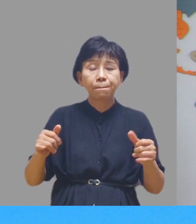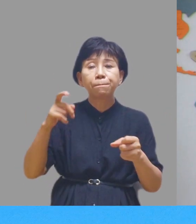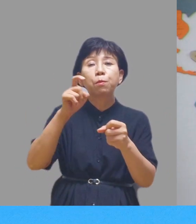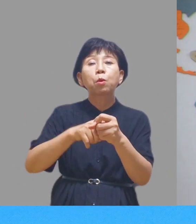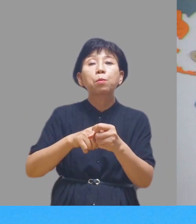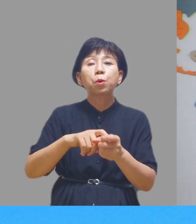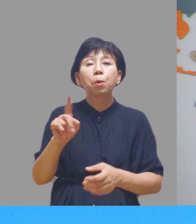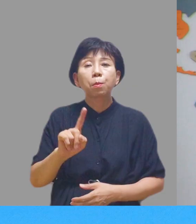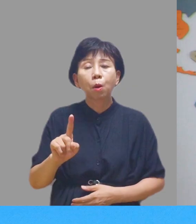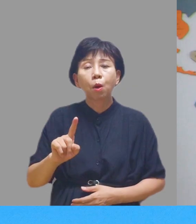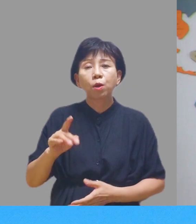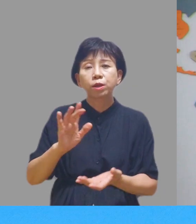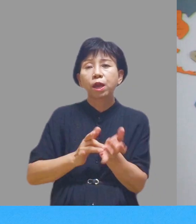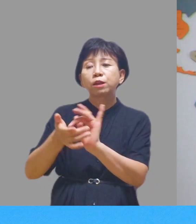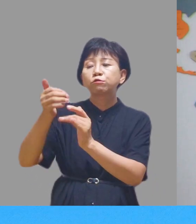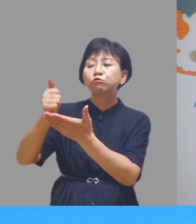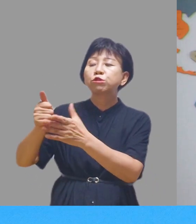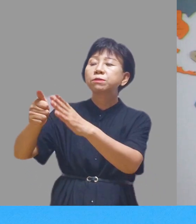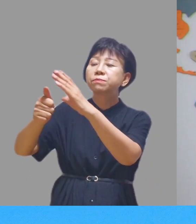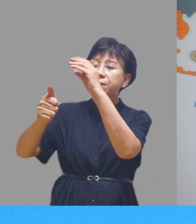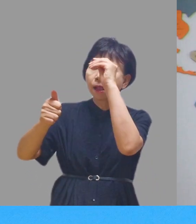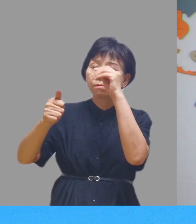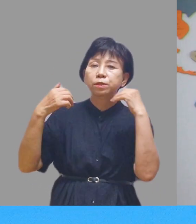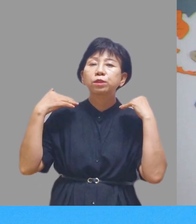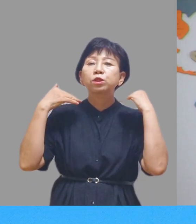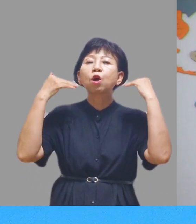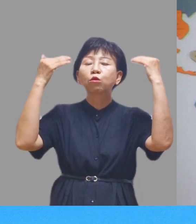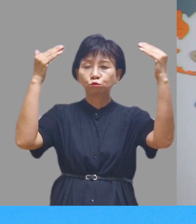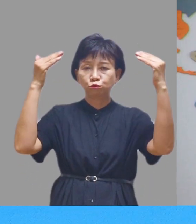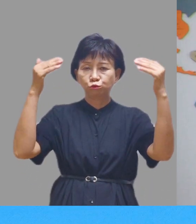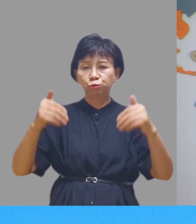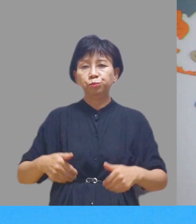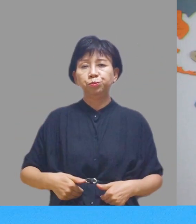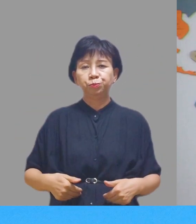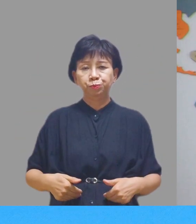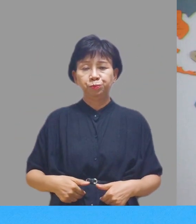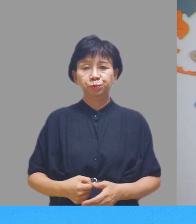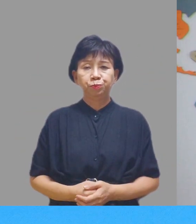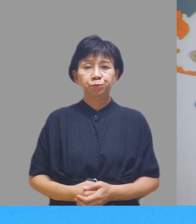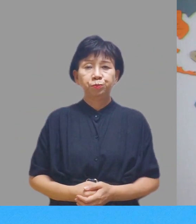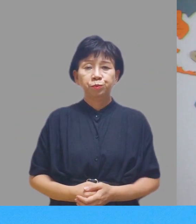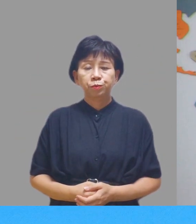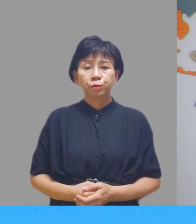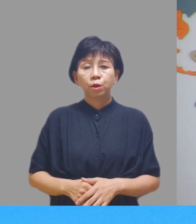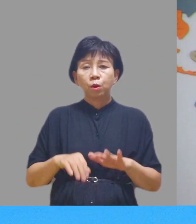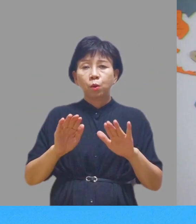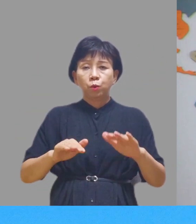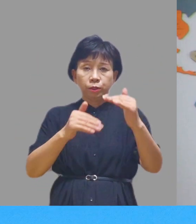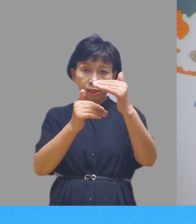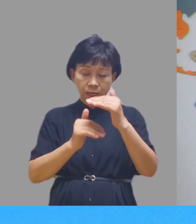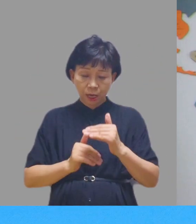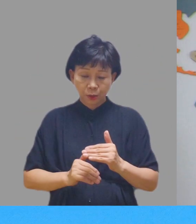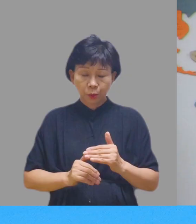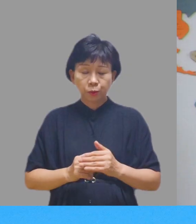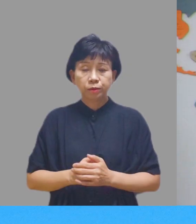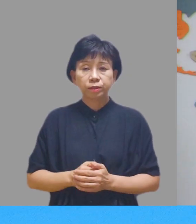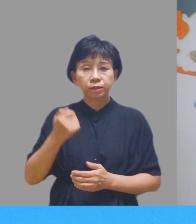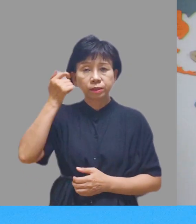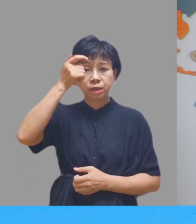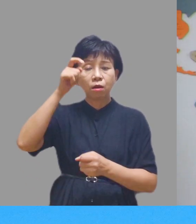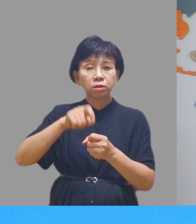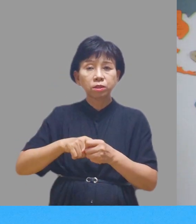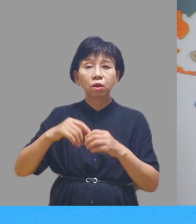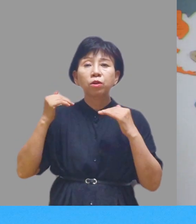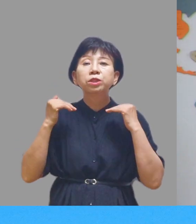닮아가는 성숙한 삶을 말하는 겁니다. 오늘 우리가 함께 나눌 말씀은 이러한 영적